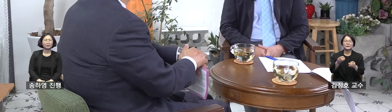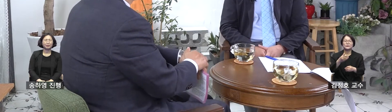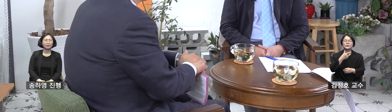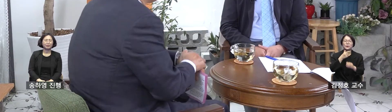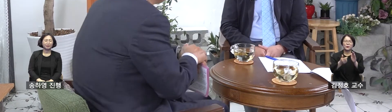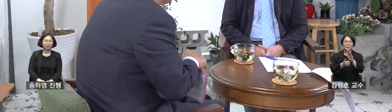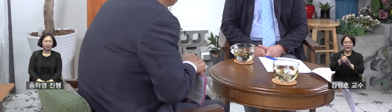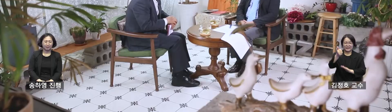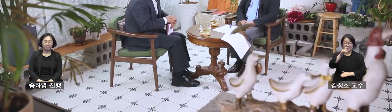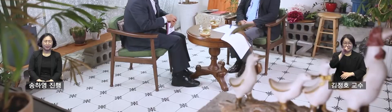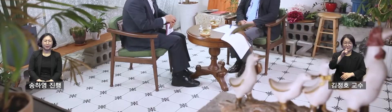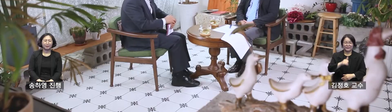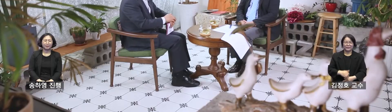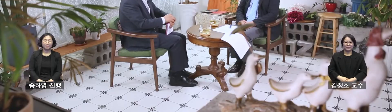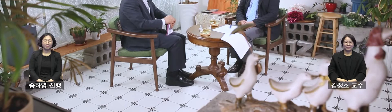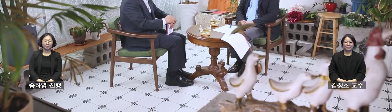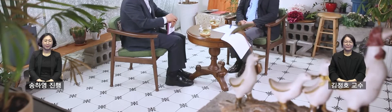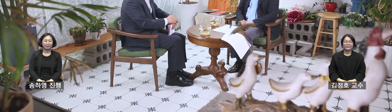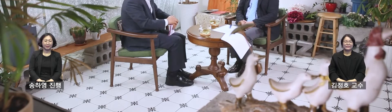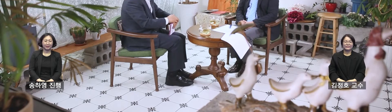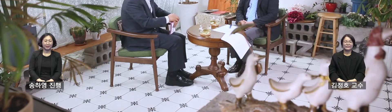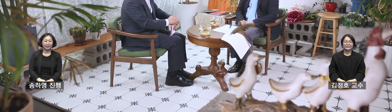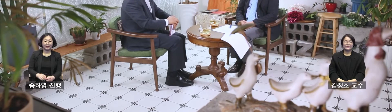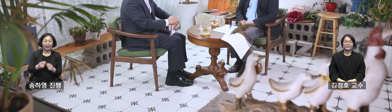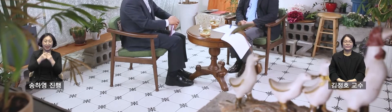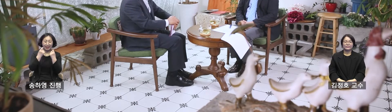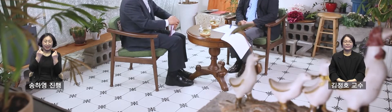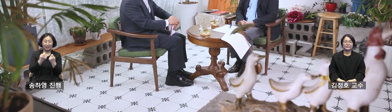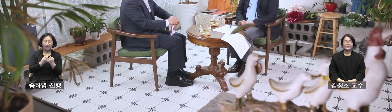갖고 있습니다. 개인적인 소망은 뭐